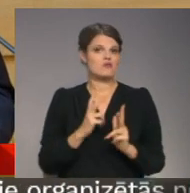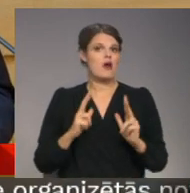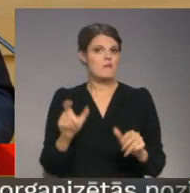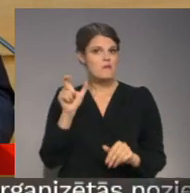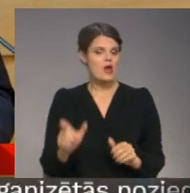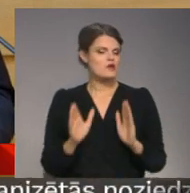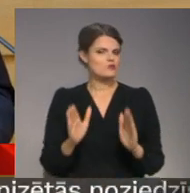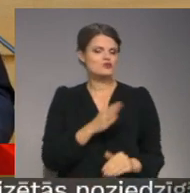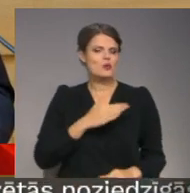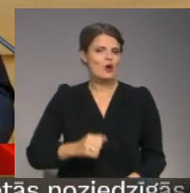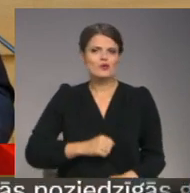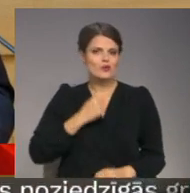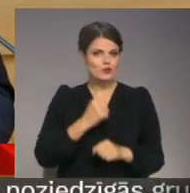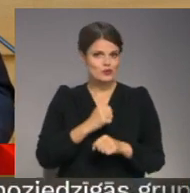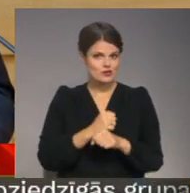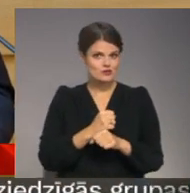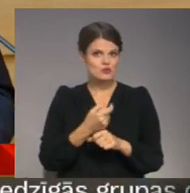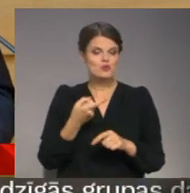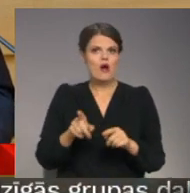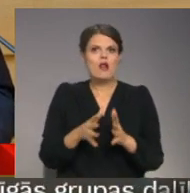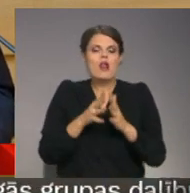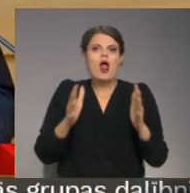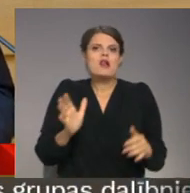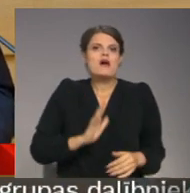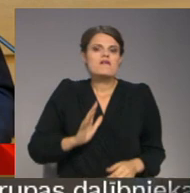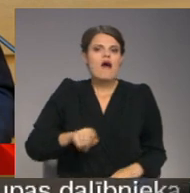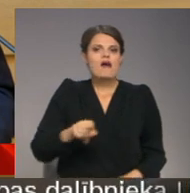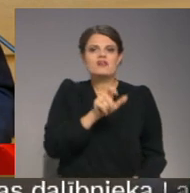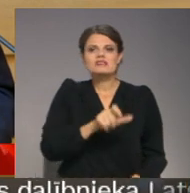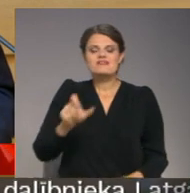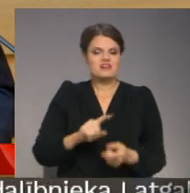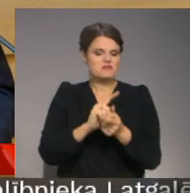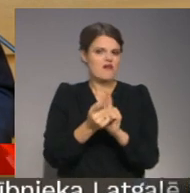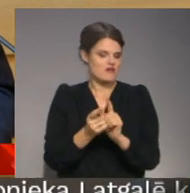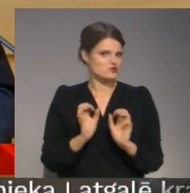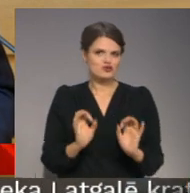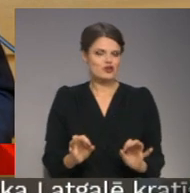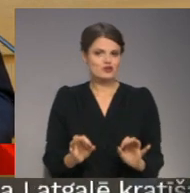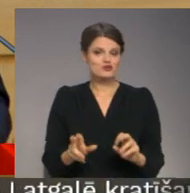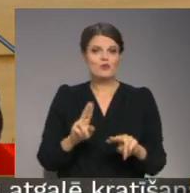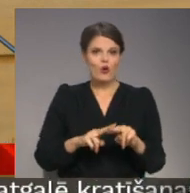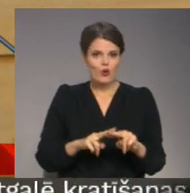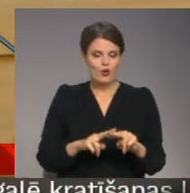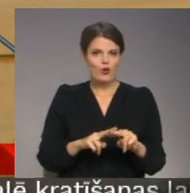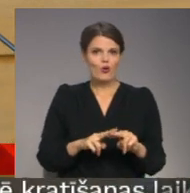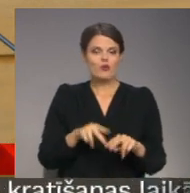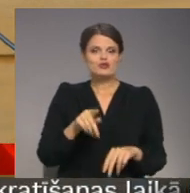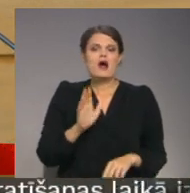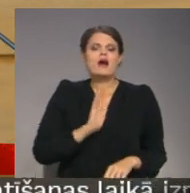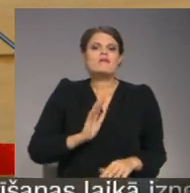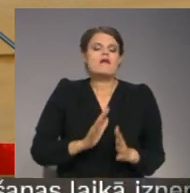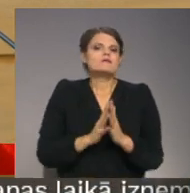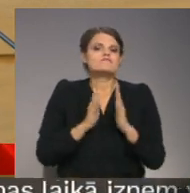grūti strādāt, jo tās gaidas pēc pārmaiņām Rīgā ir milzīgas. Un viņas ir